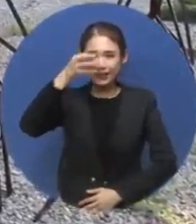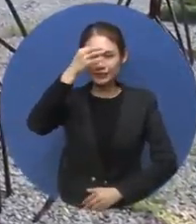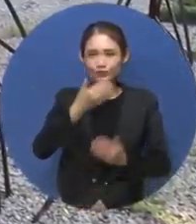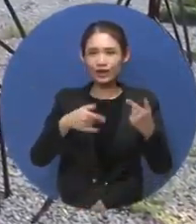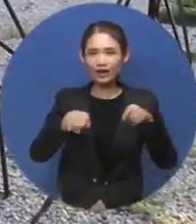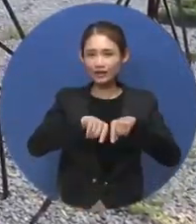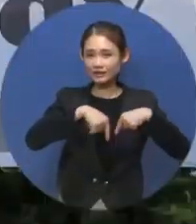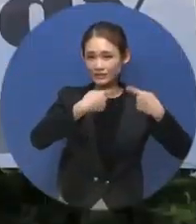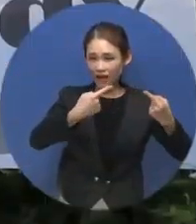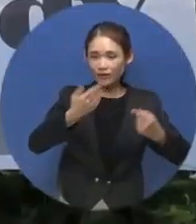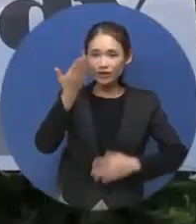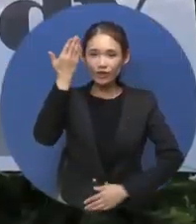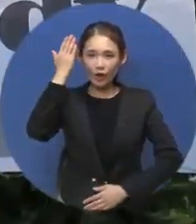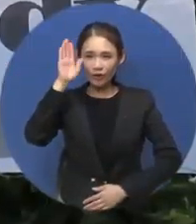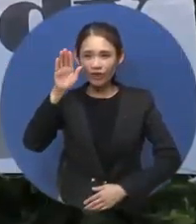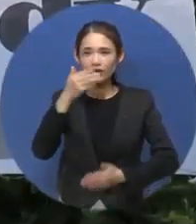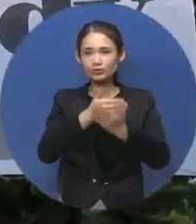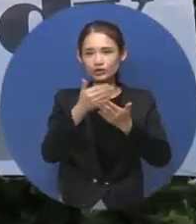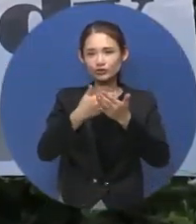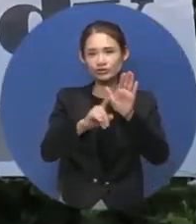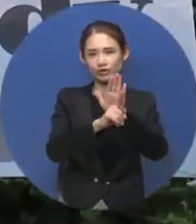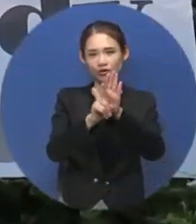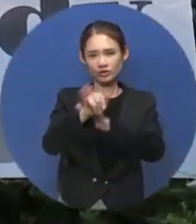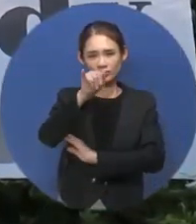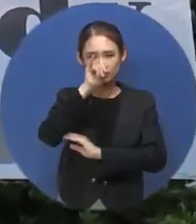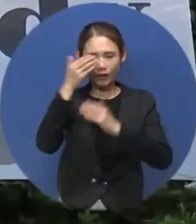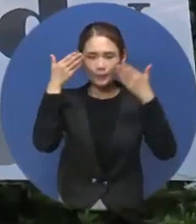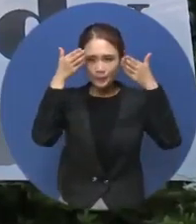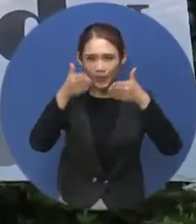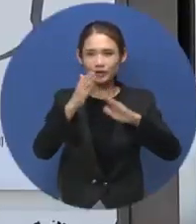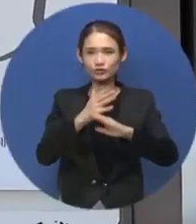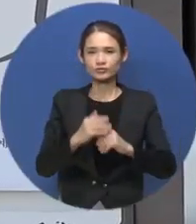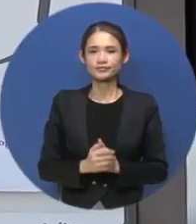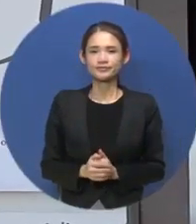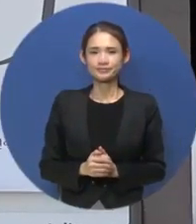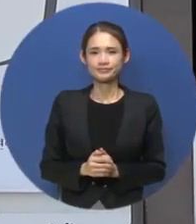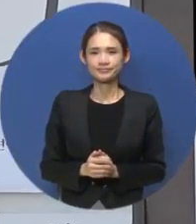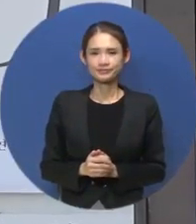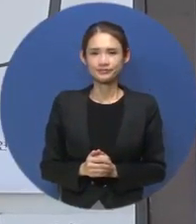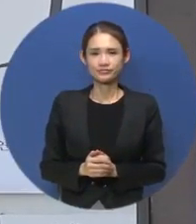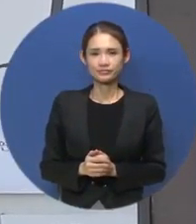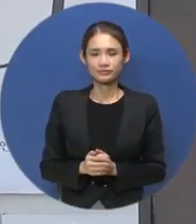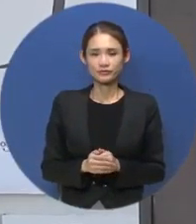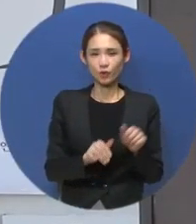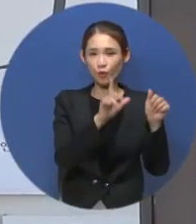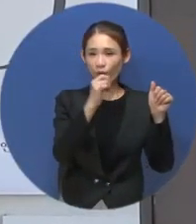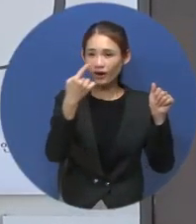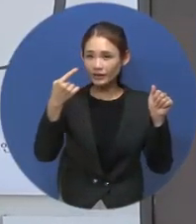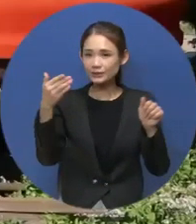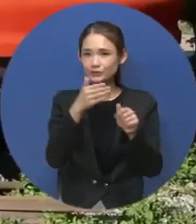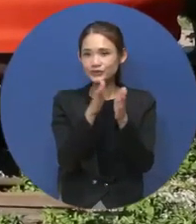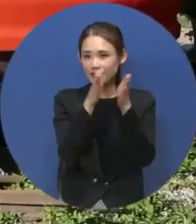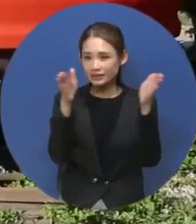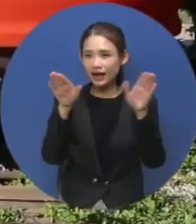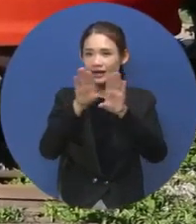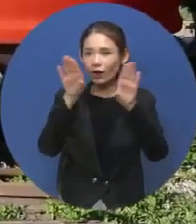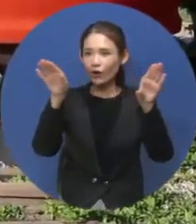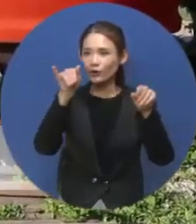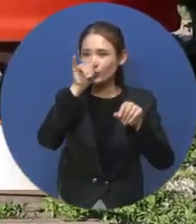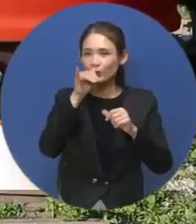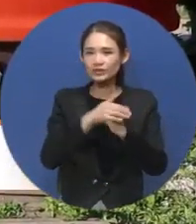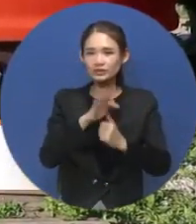기자입니다. 최근 여수에서 문을 연 돌산의 한 예술학교에서는 개교를 기념하기 위해